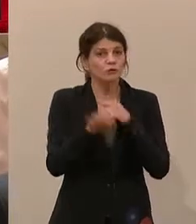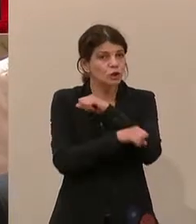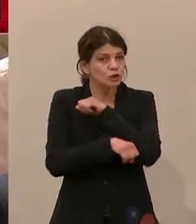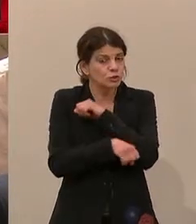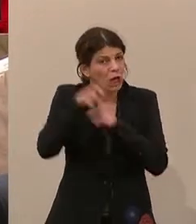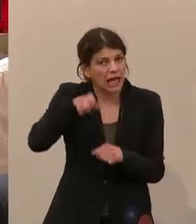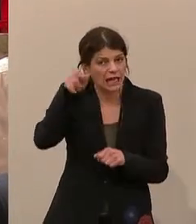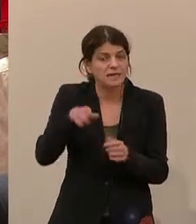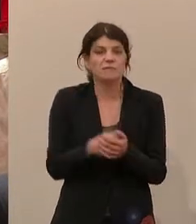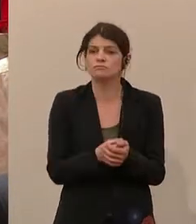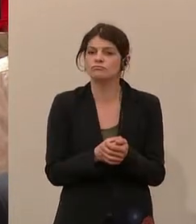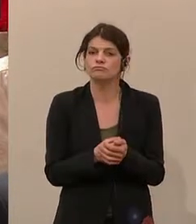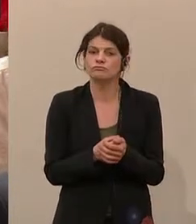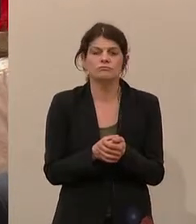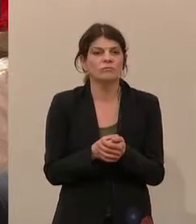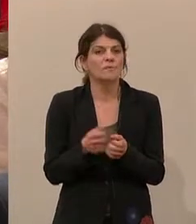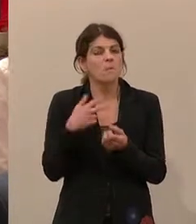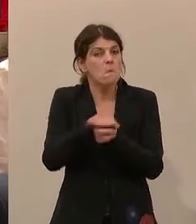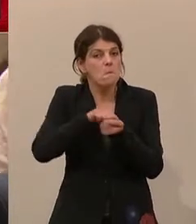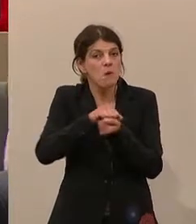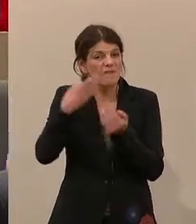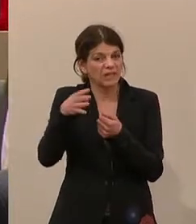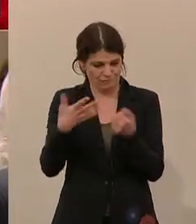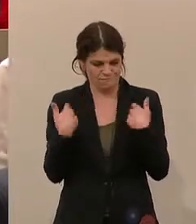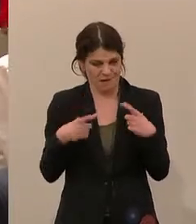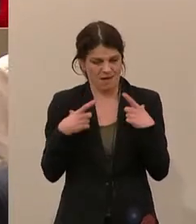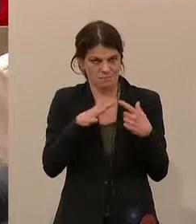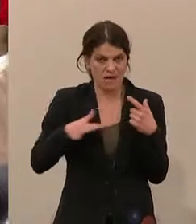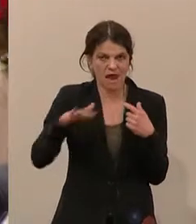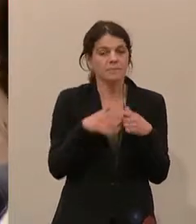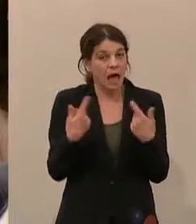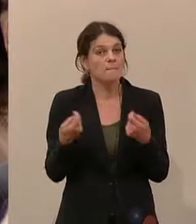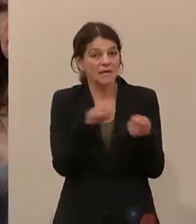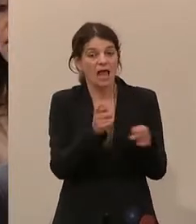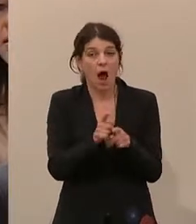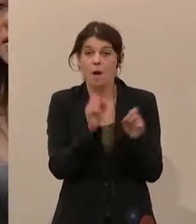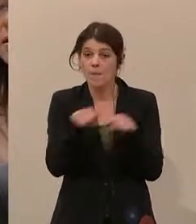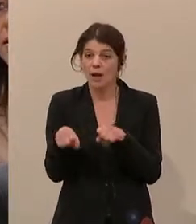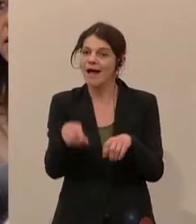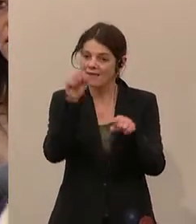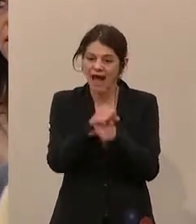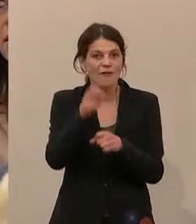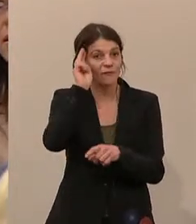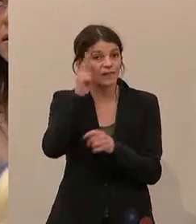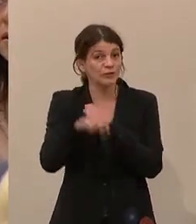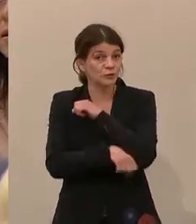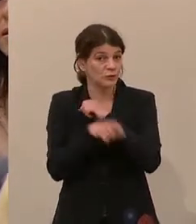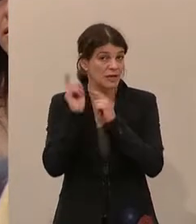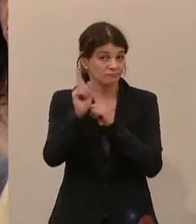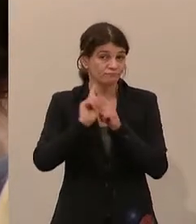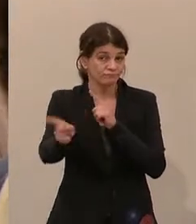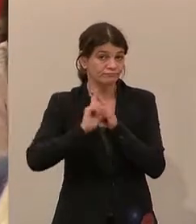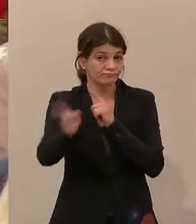Studenten aus dem Müllviertel, aus meiner Region zum Beispiel, die Möglichkeit, in Wien studieren zu